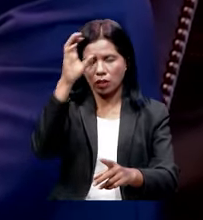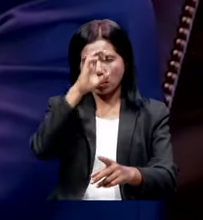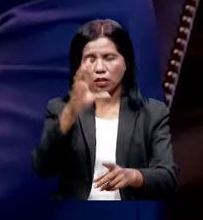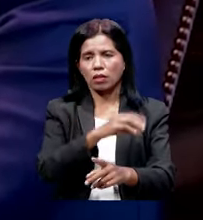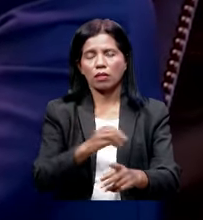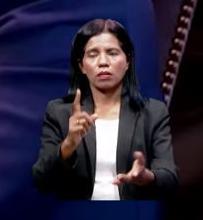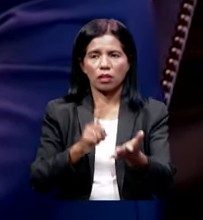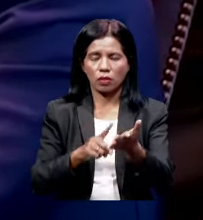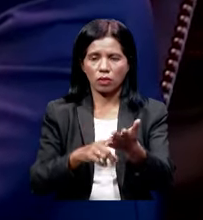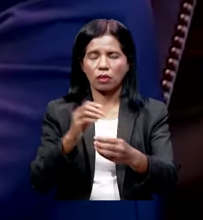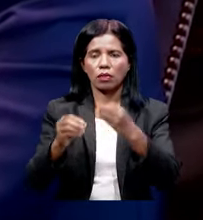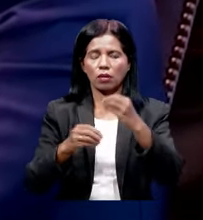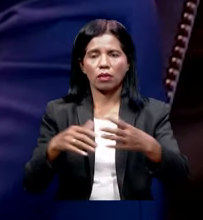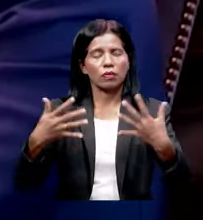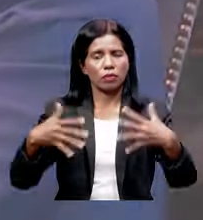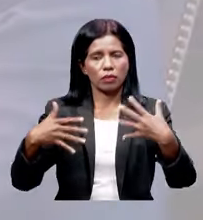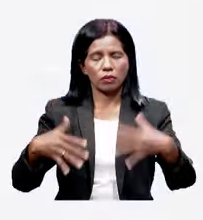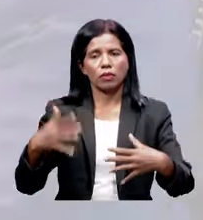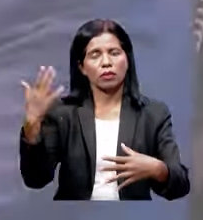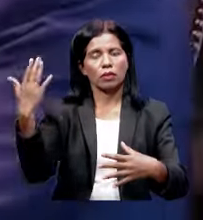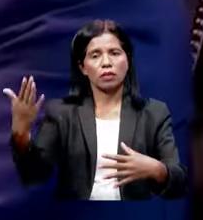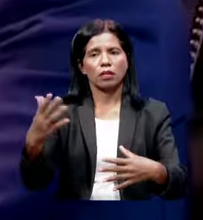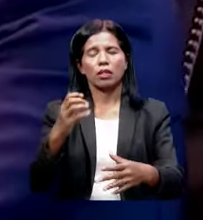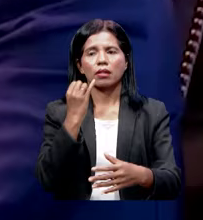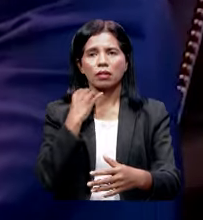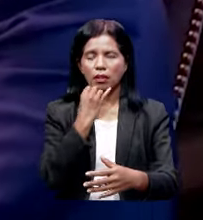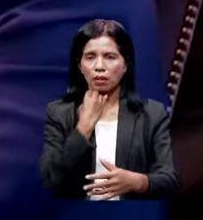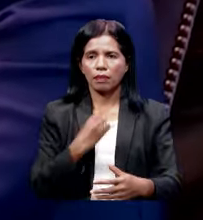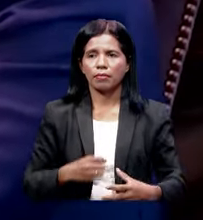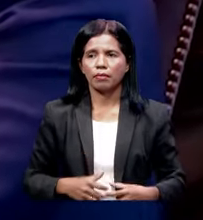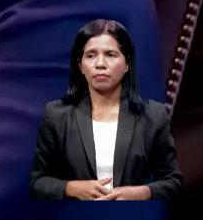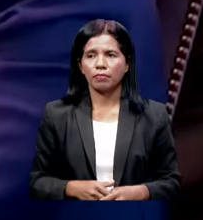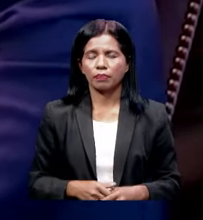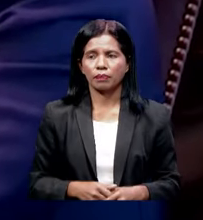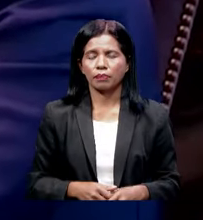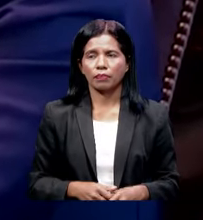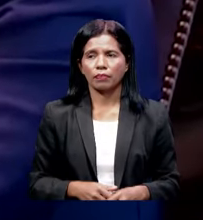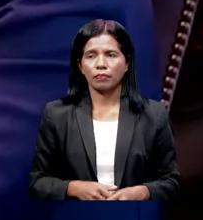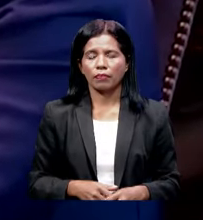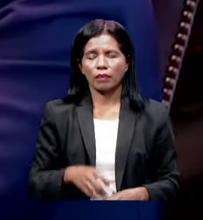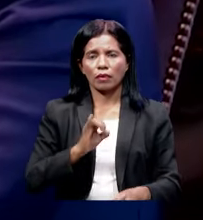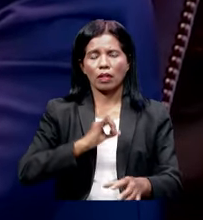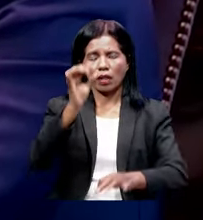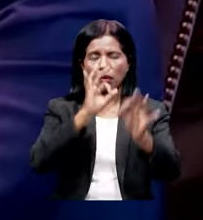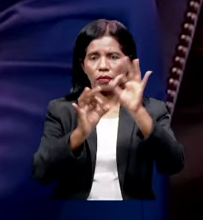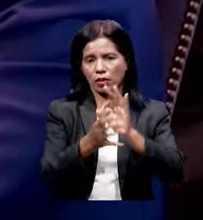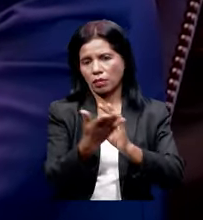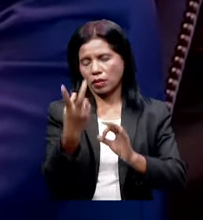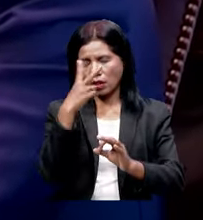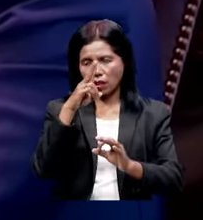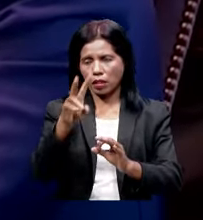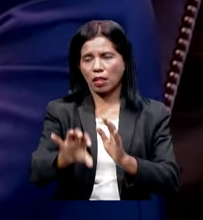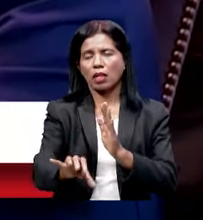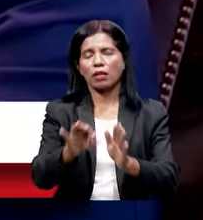huri discute con abafuno ia Medio Oriente. I believe you'll see that... Hau fiar cata que me se hare, hau